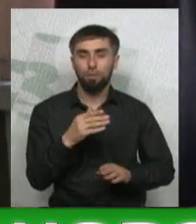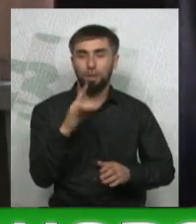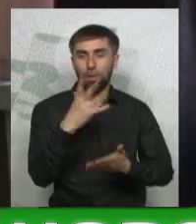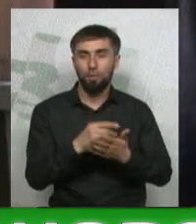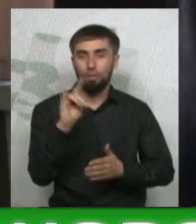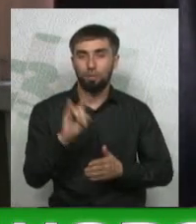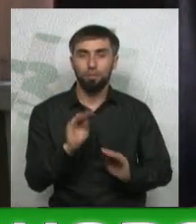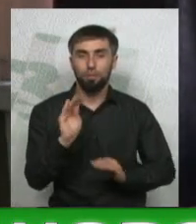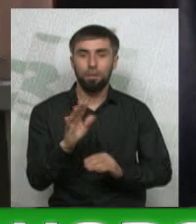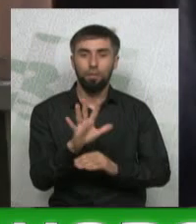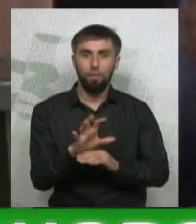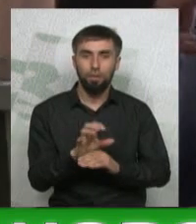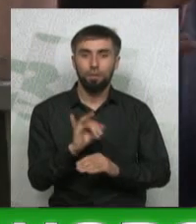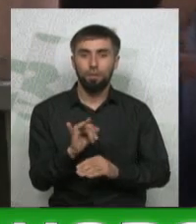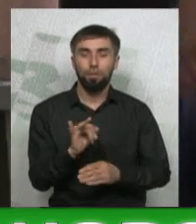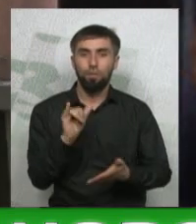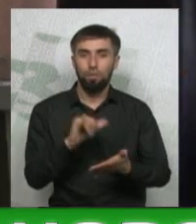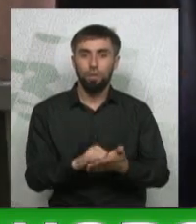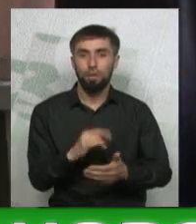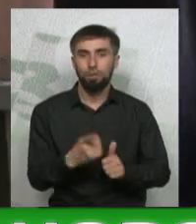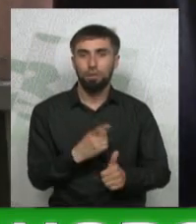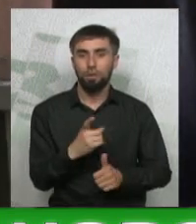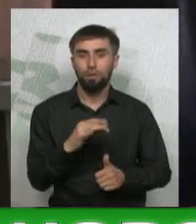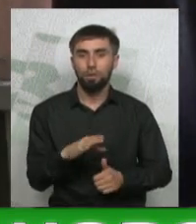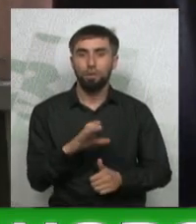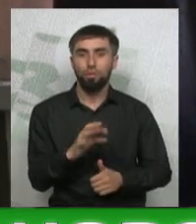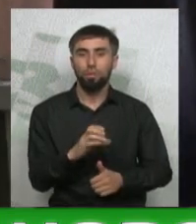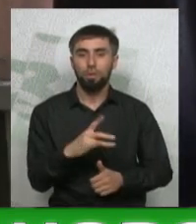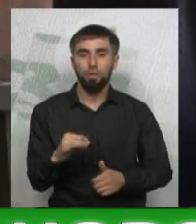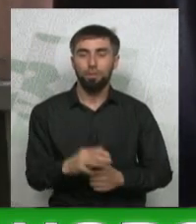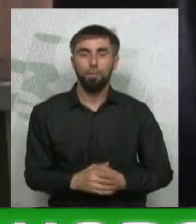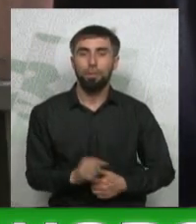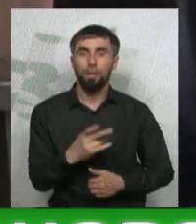окна победы, сфотографировать и выложить с одноименным хэштегом в социальных сетях.